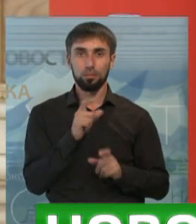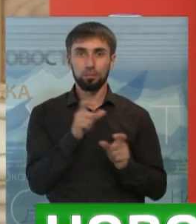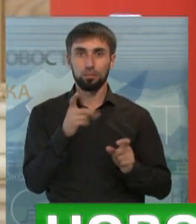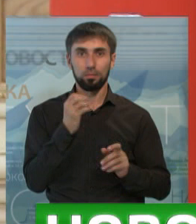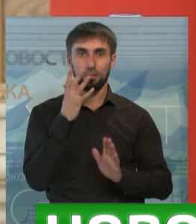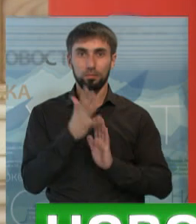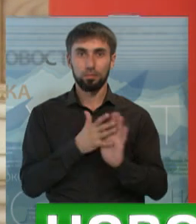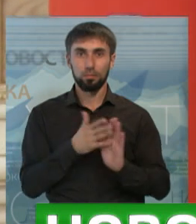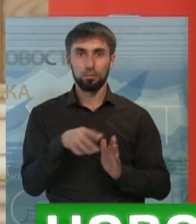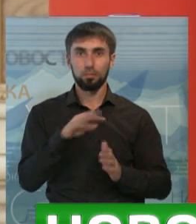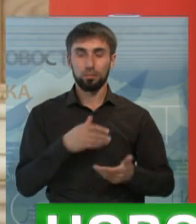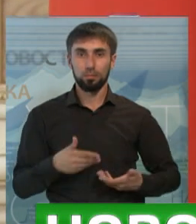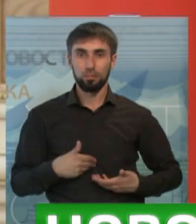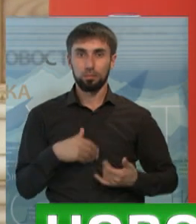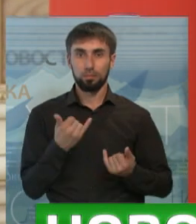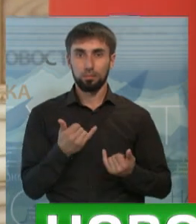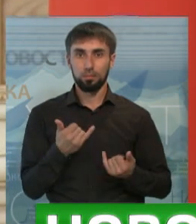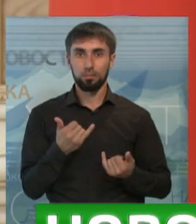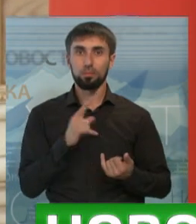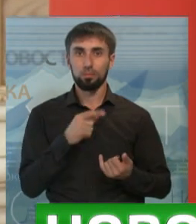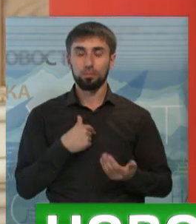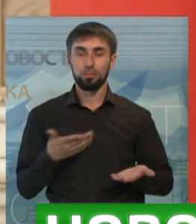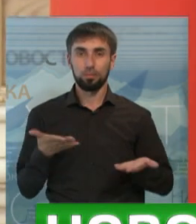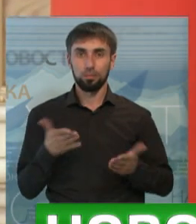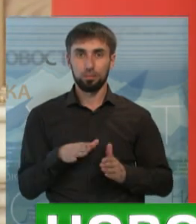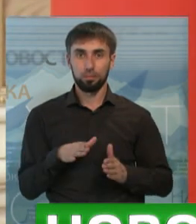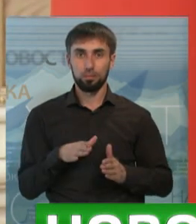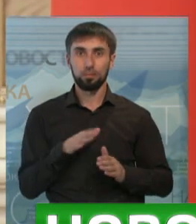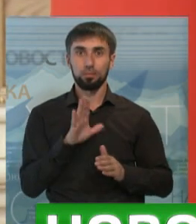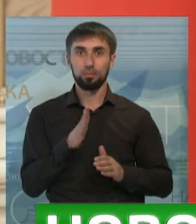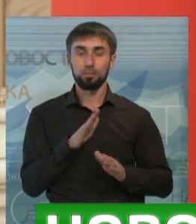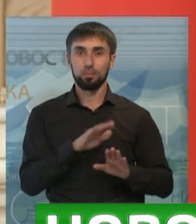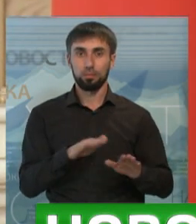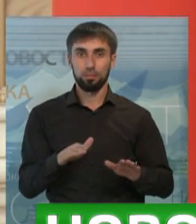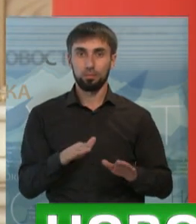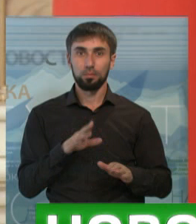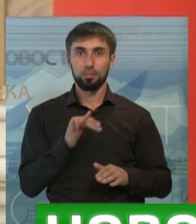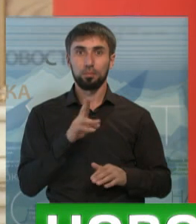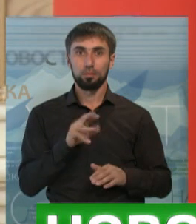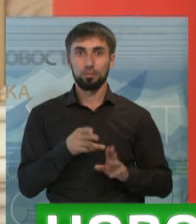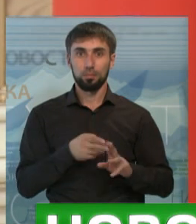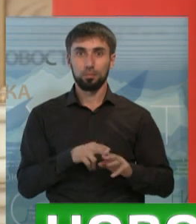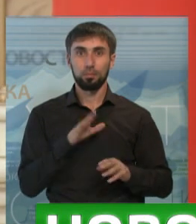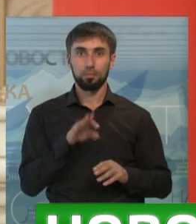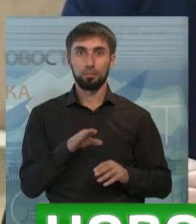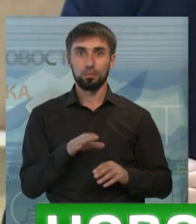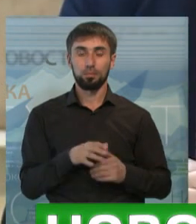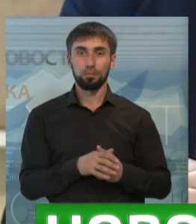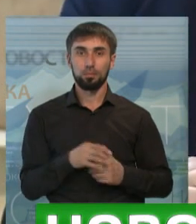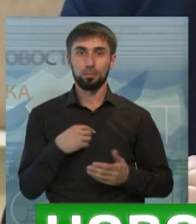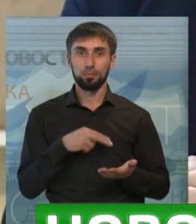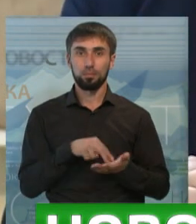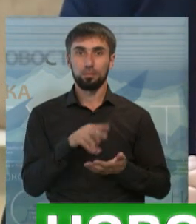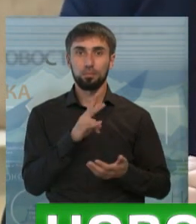понимают живущие мы сегодня что мы оставляем дети ну как это вот хотя поехал